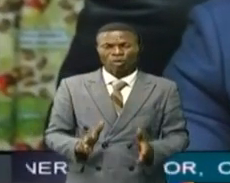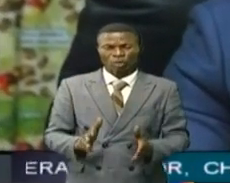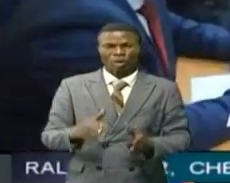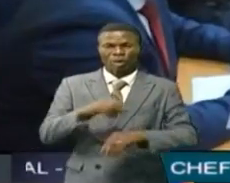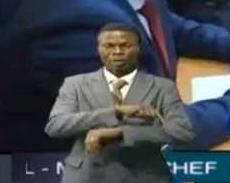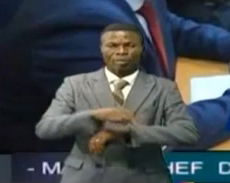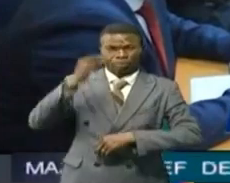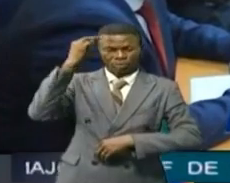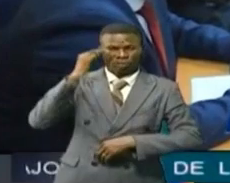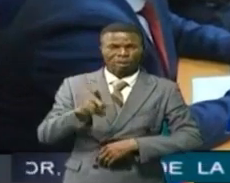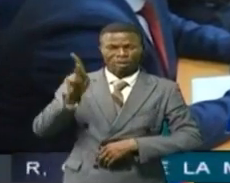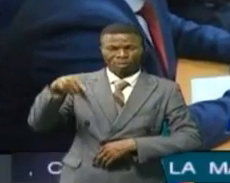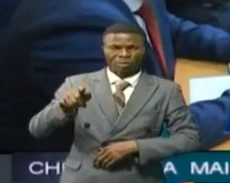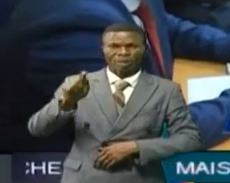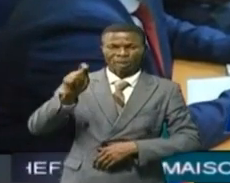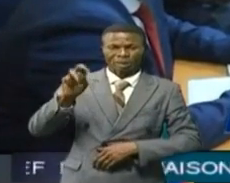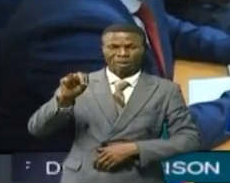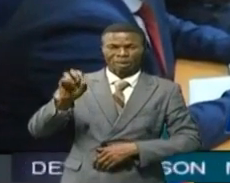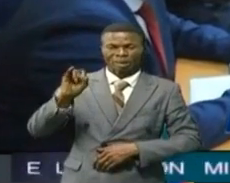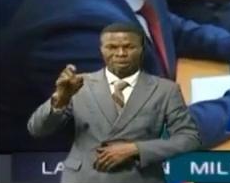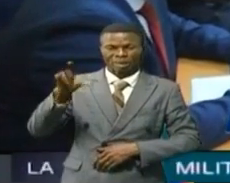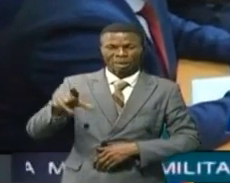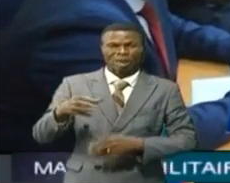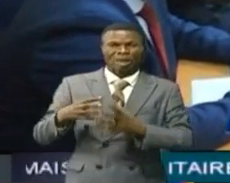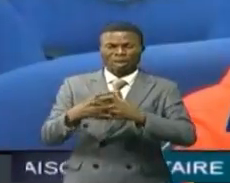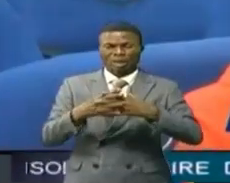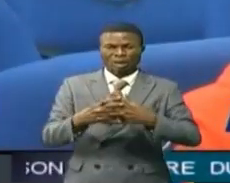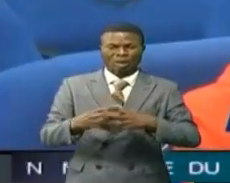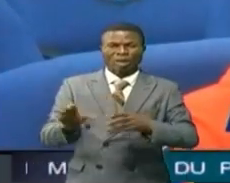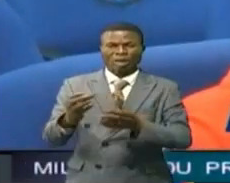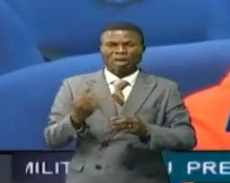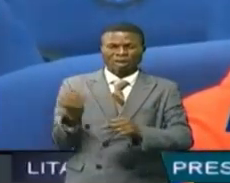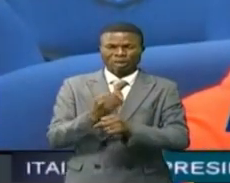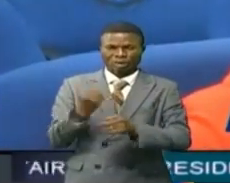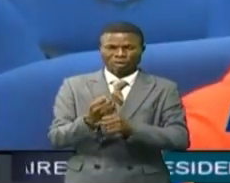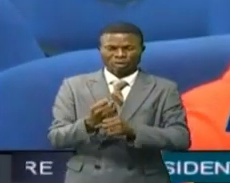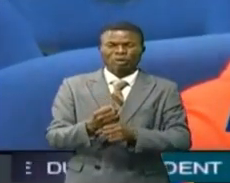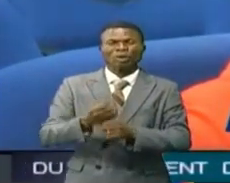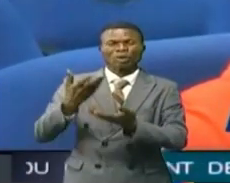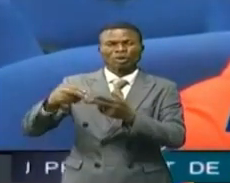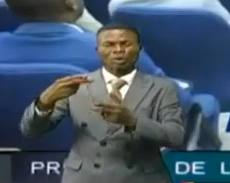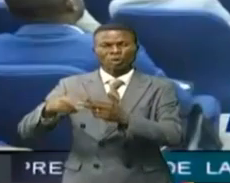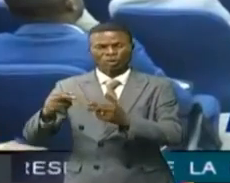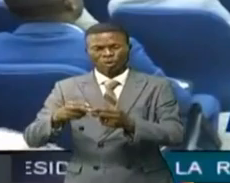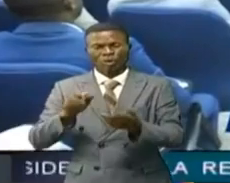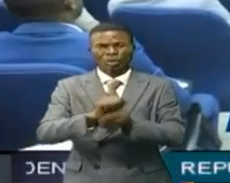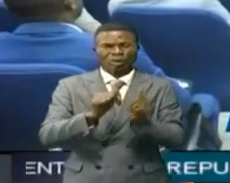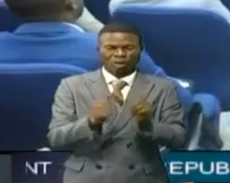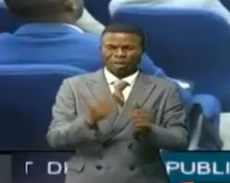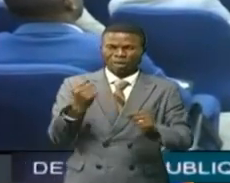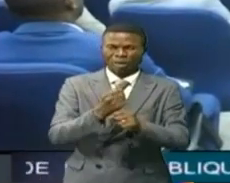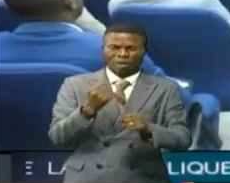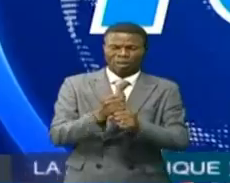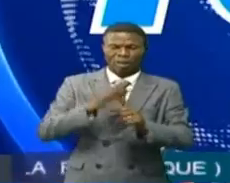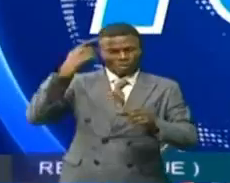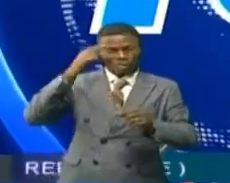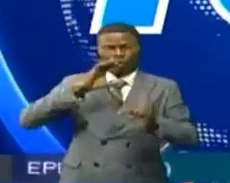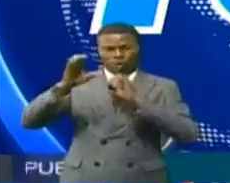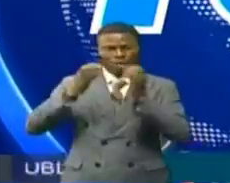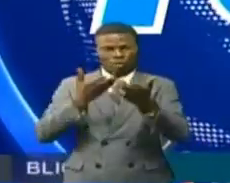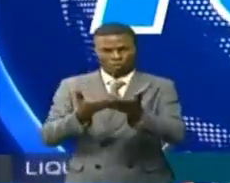ministre de Pétantique pour la collaboration et la coopération à l'exécution des tâches incombant aux services de